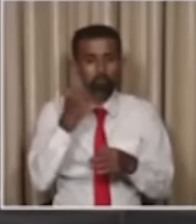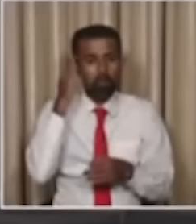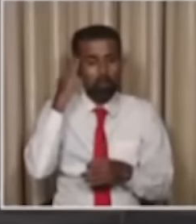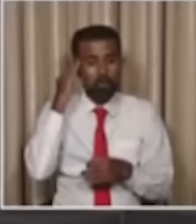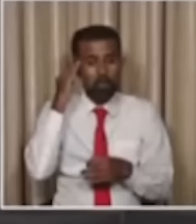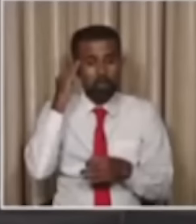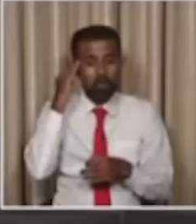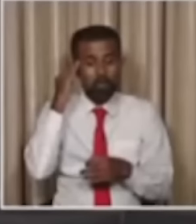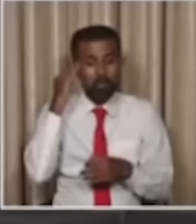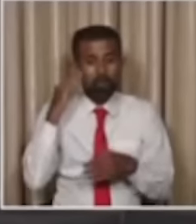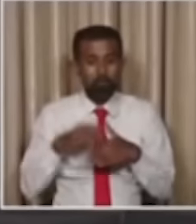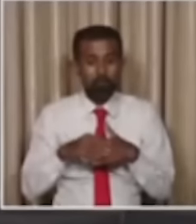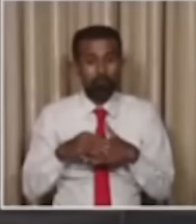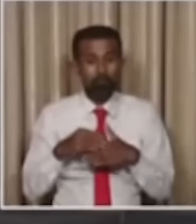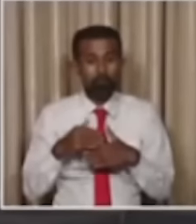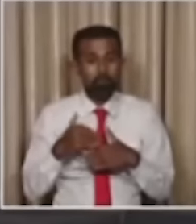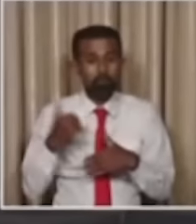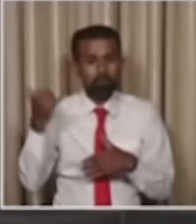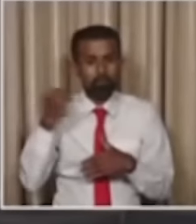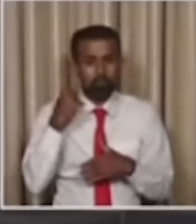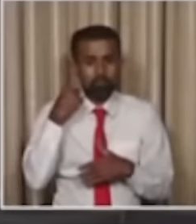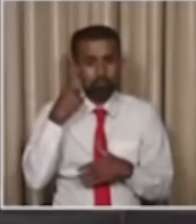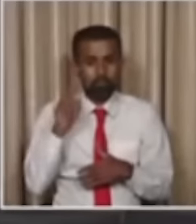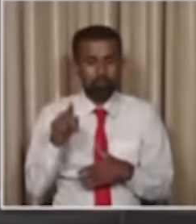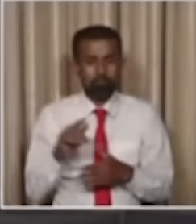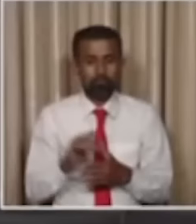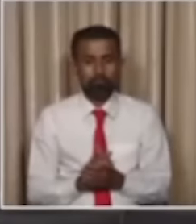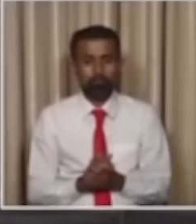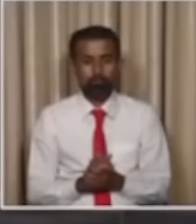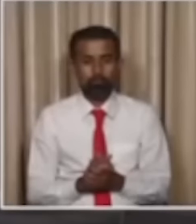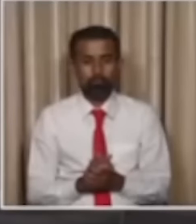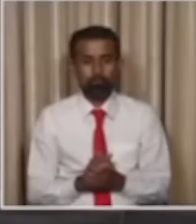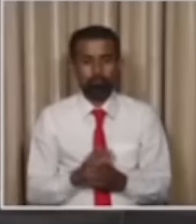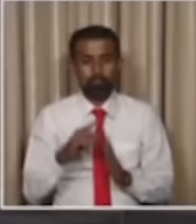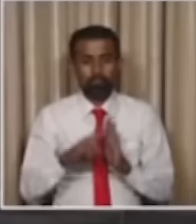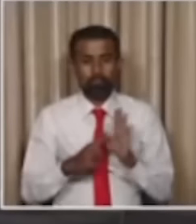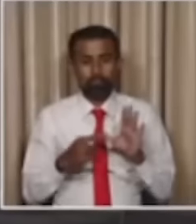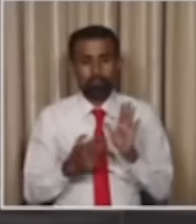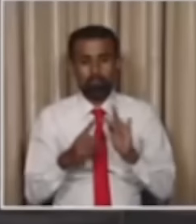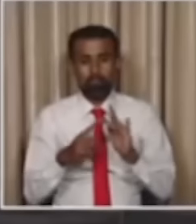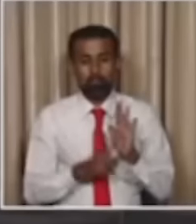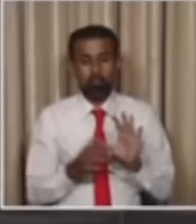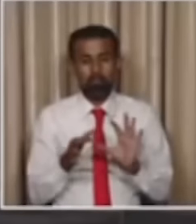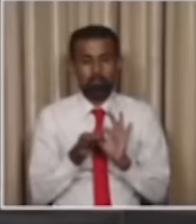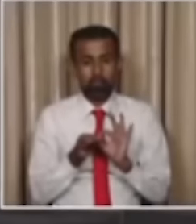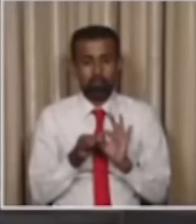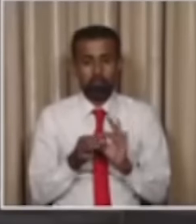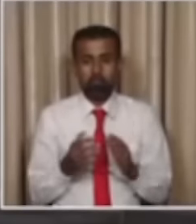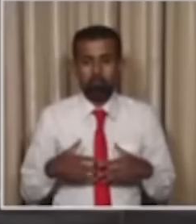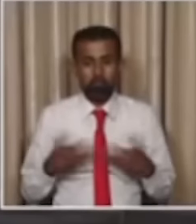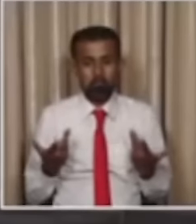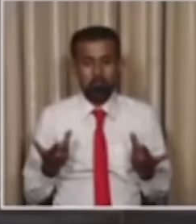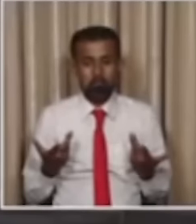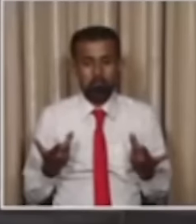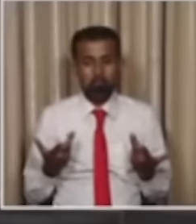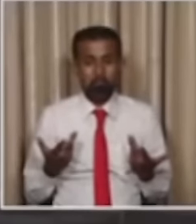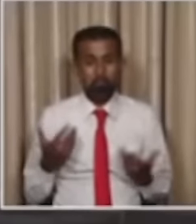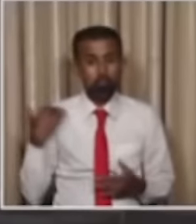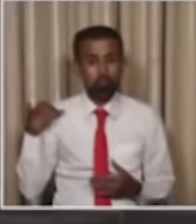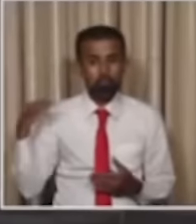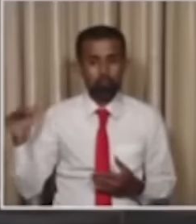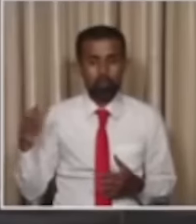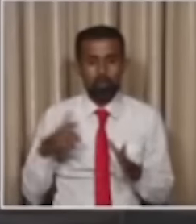ලබා ගන්නා ලද ඇමතුම් බවට සැක කරනු ලබයි. ජමීල් සම්බන්ධ කර ගැනීමට නොහැකි වීම නිසා එය ජමීල්ගේ සහෝදරයා